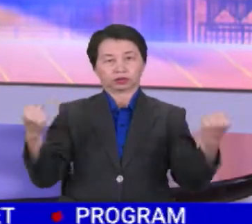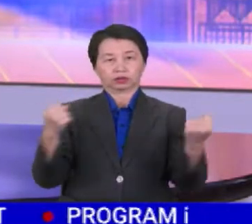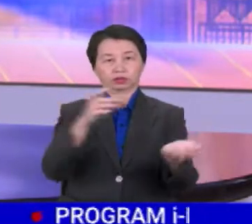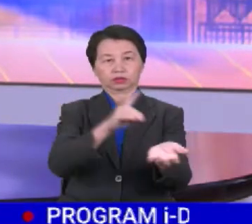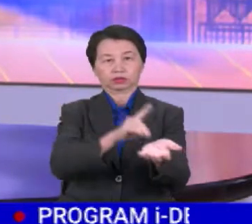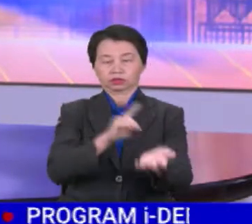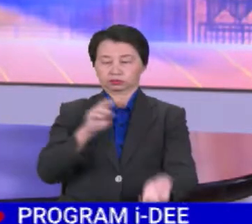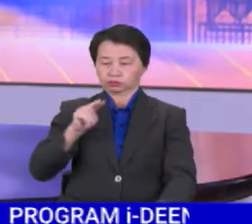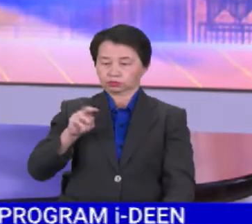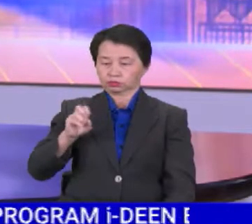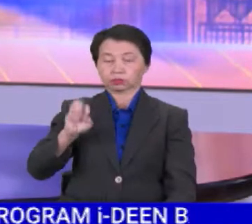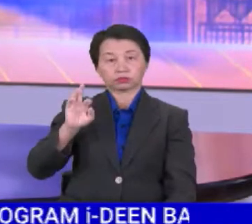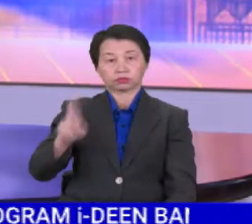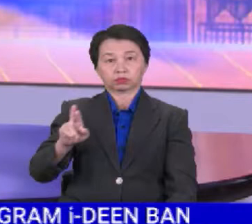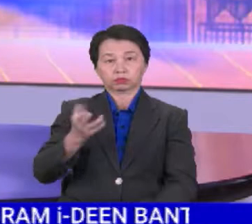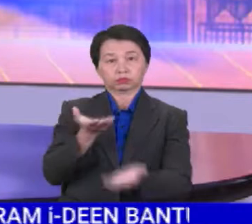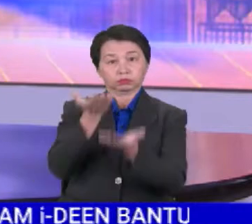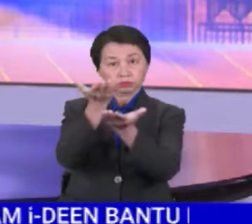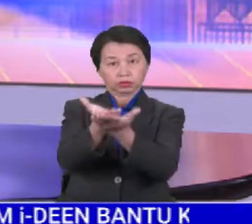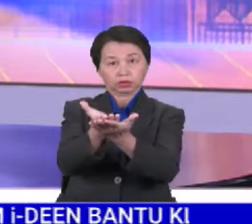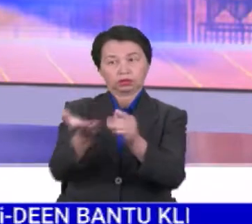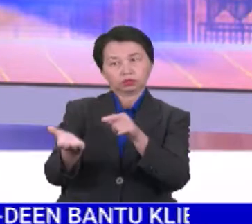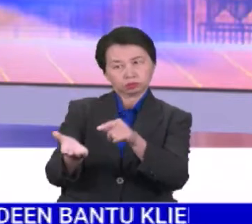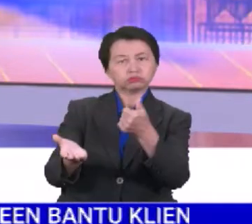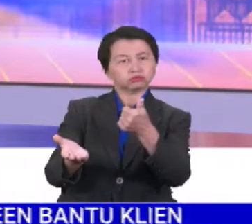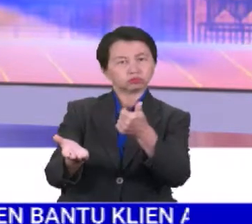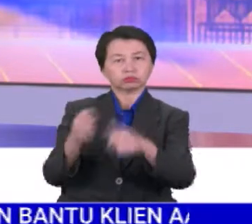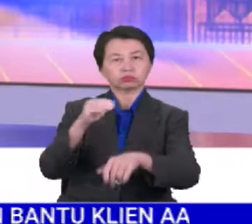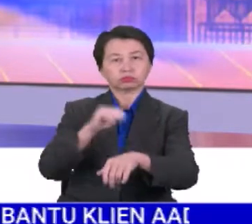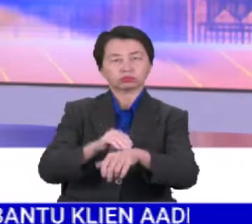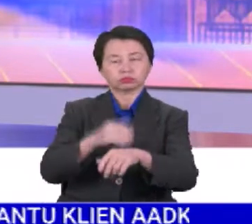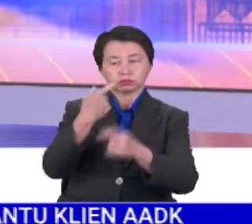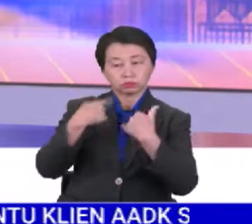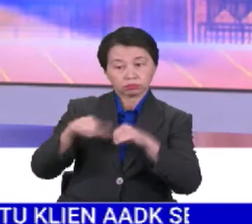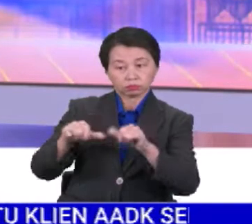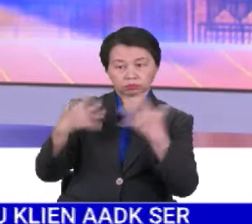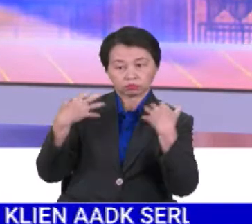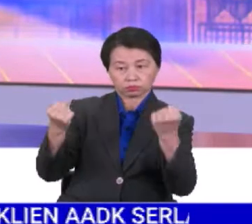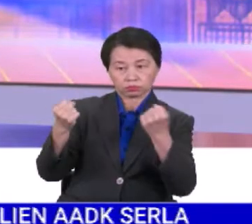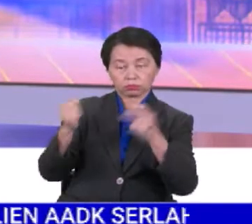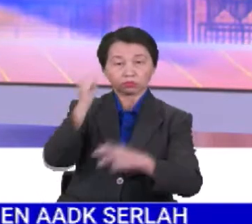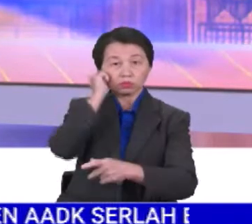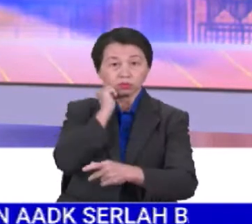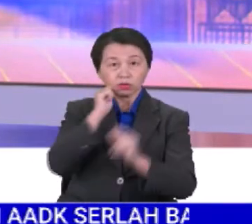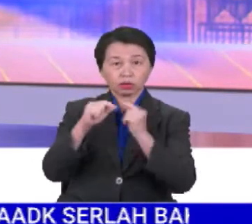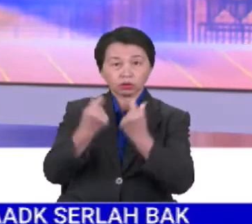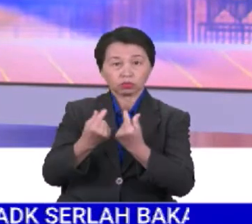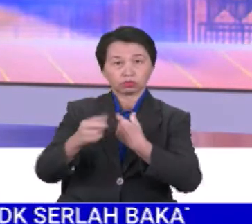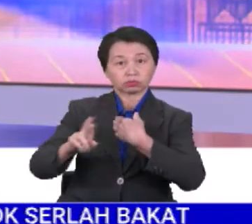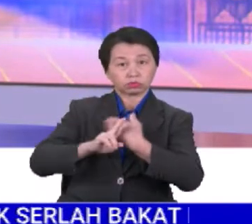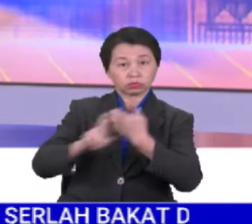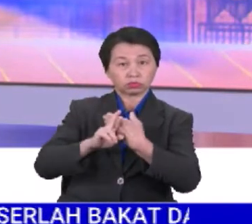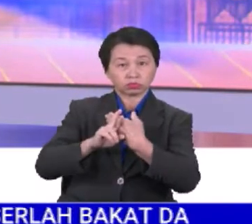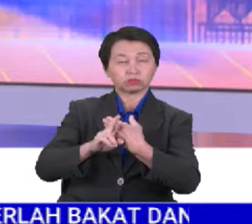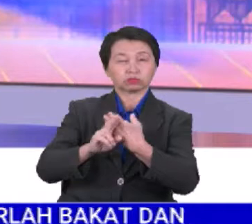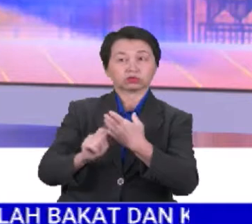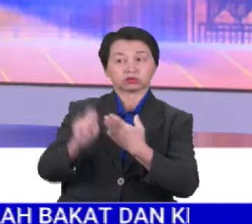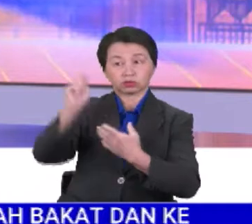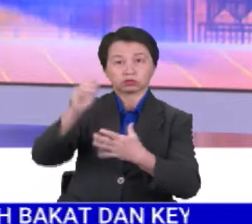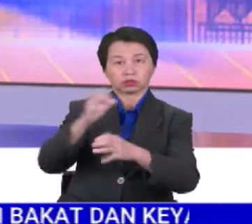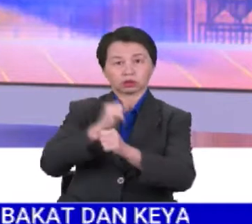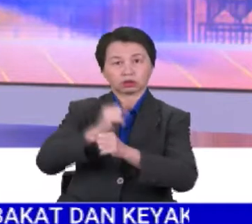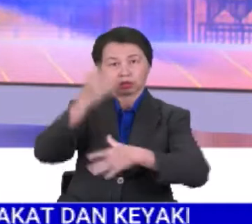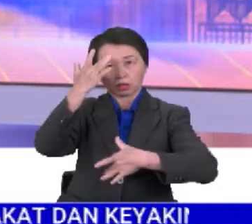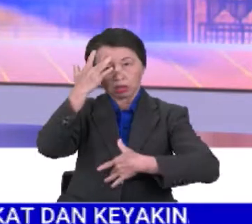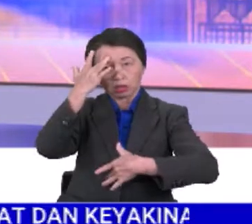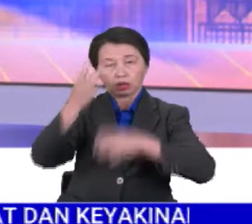Dr. Nor Azmi Ghazali, cadangan itu dilihat efektif dalam memastikan kesihatan warga emas golongan yang berisiko tinggi mendapat